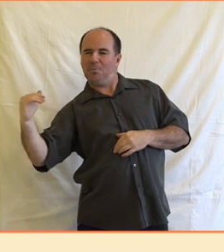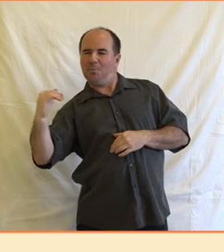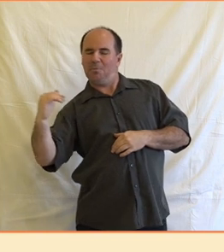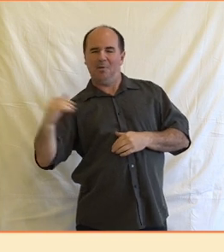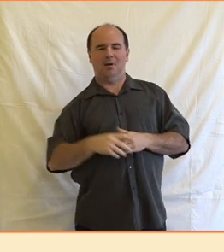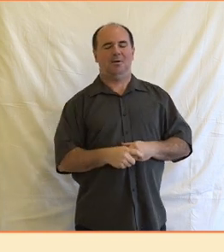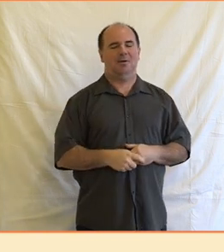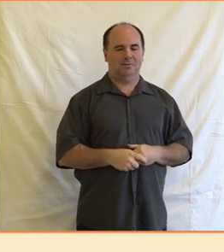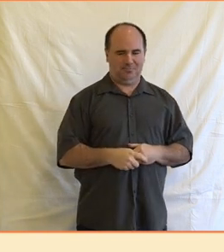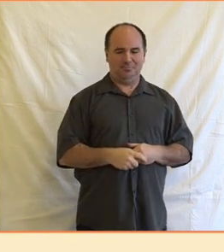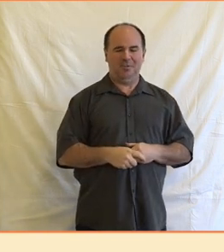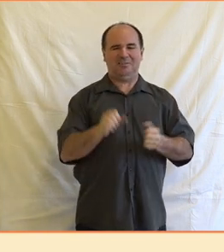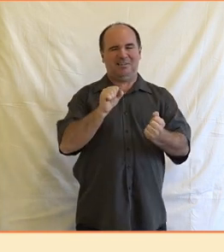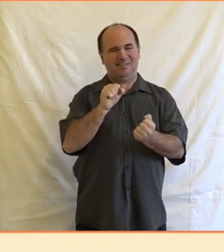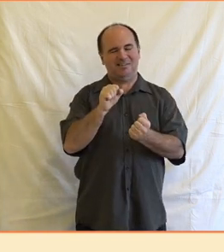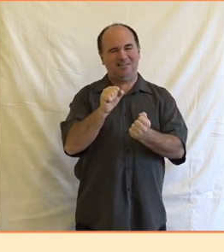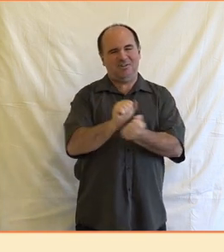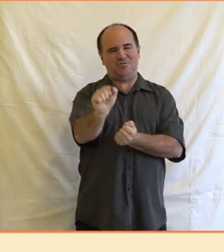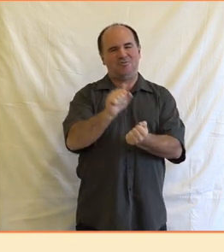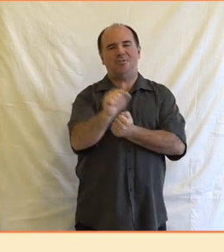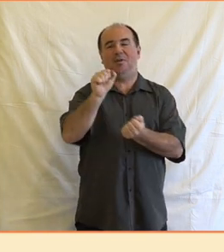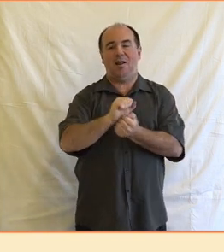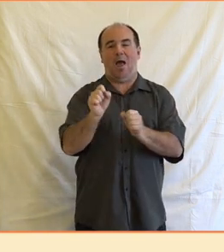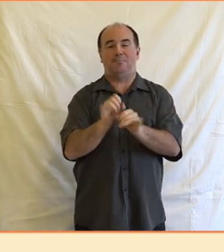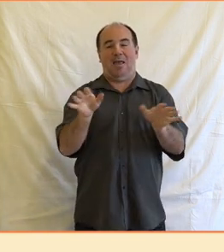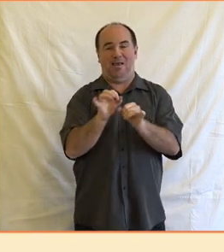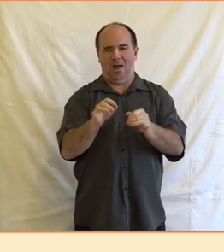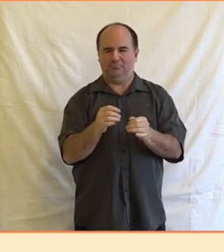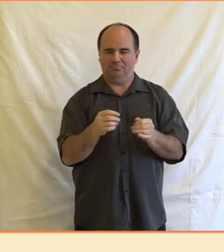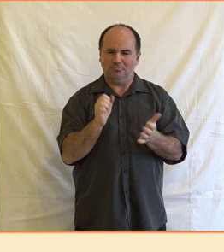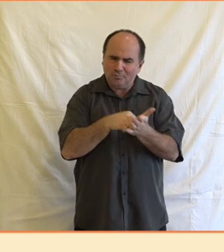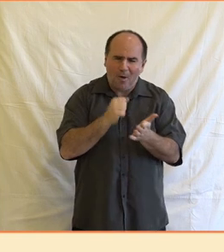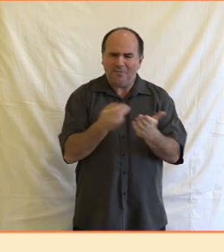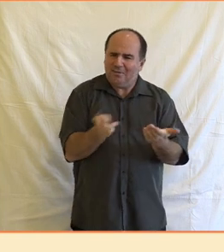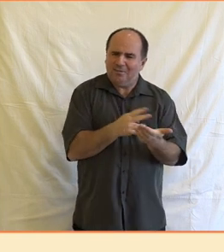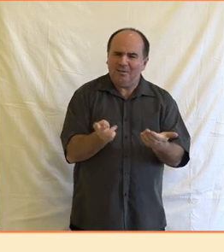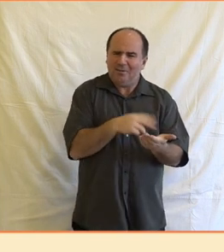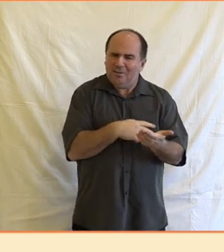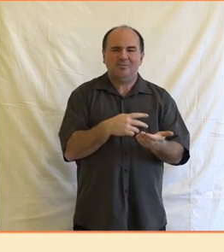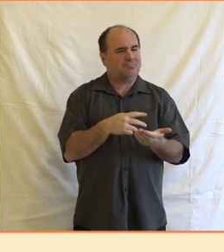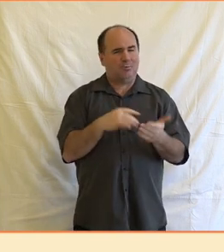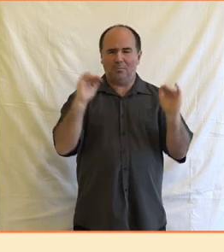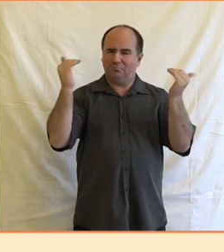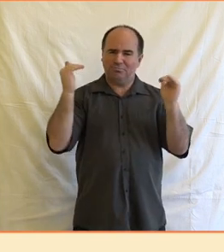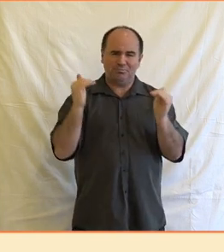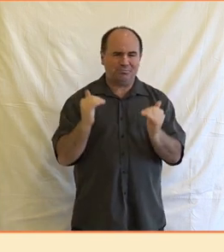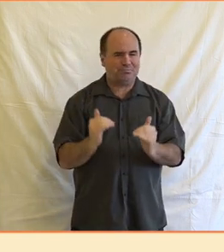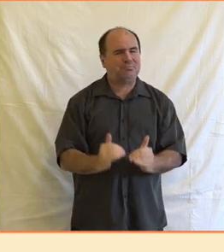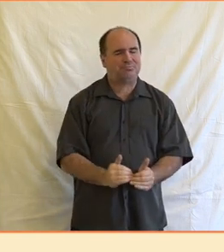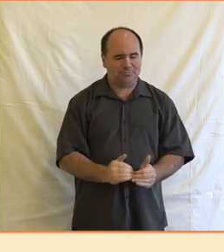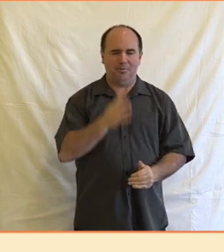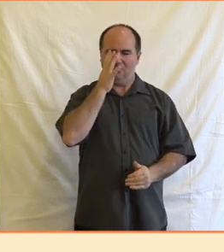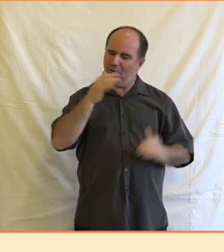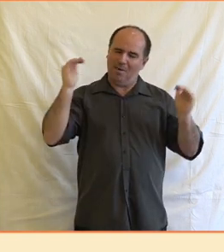těch tištěných médií, kdy podle víc než třetiny respondentů bude ubývat pozic